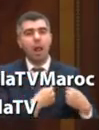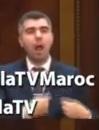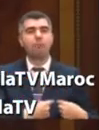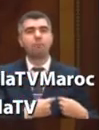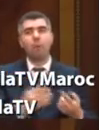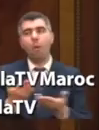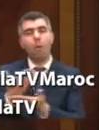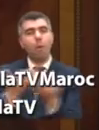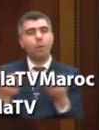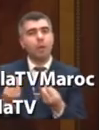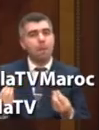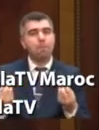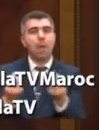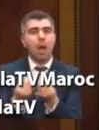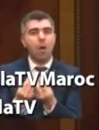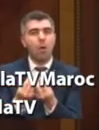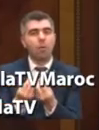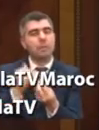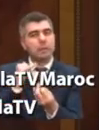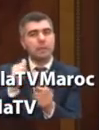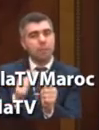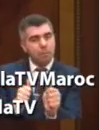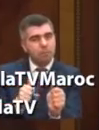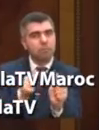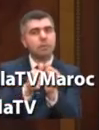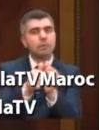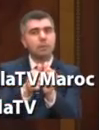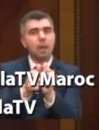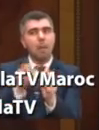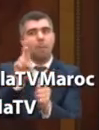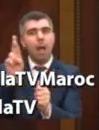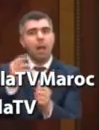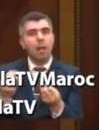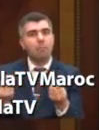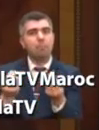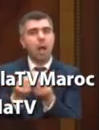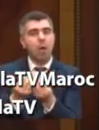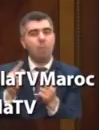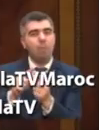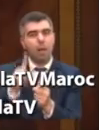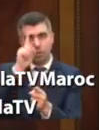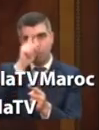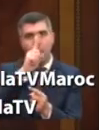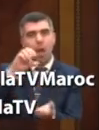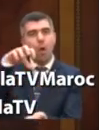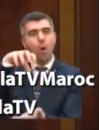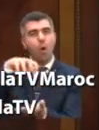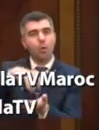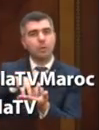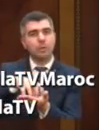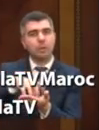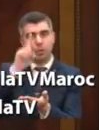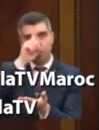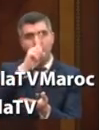منخرطين فيها بقيادة جلالة الملك إلى حين قيام دولة فلسطينية وعاصمتها القدس الشريف. والسلام عليكم